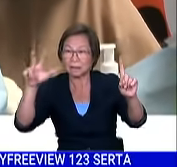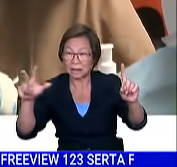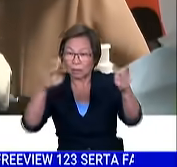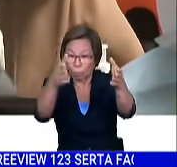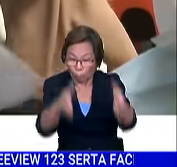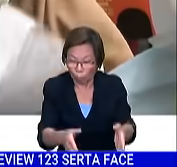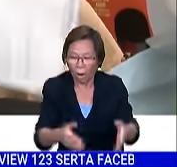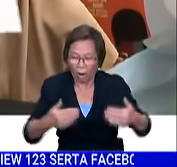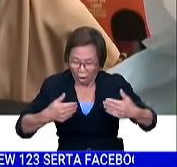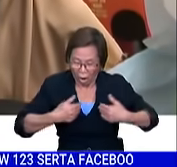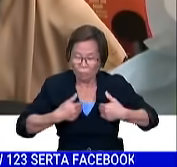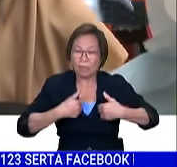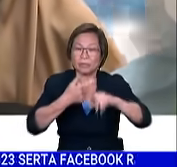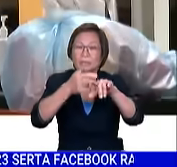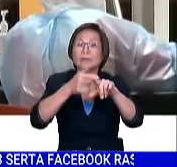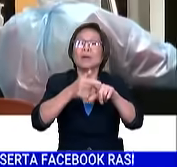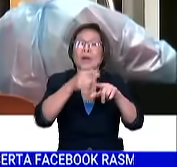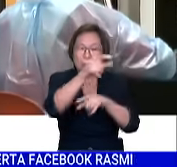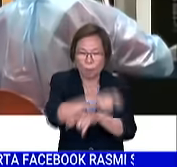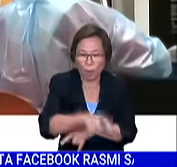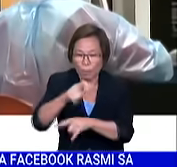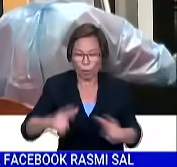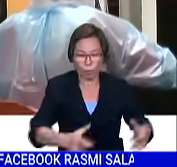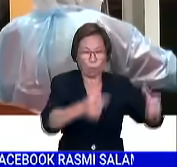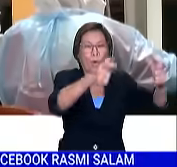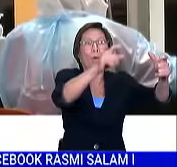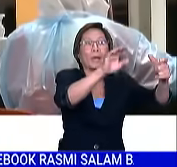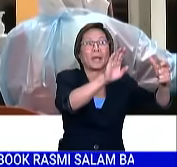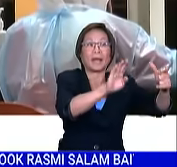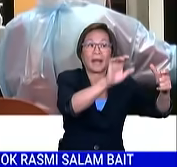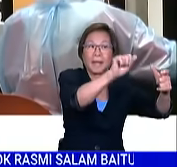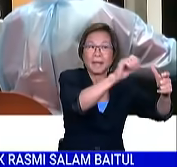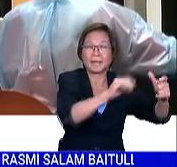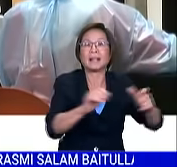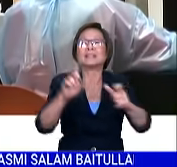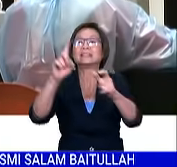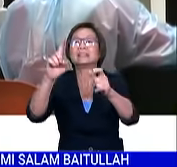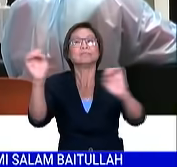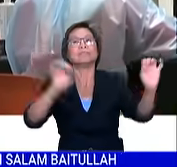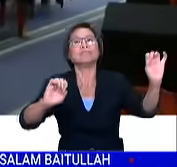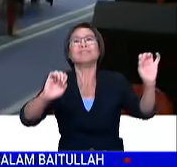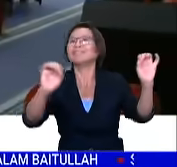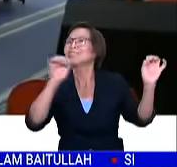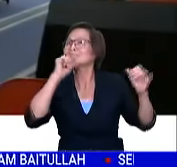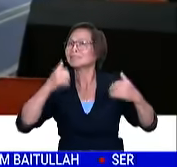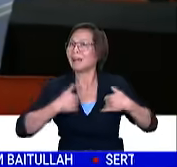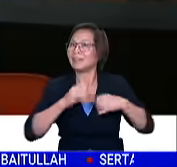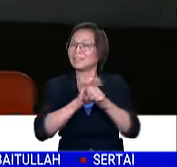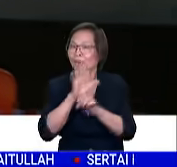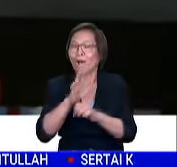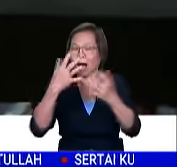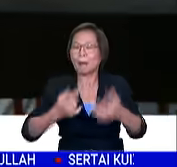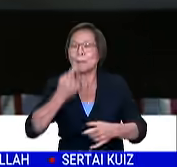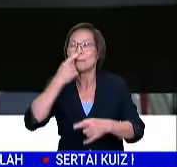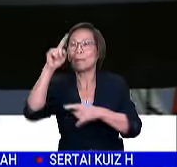1,553 orang terdiri daripada penduduk blok A dan B yang disahkan negatif setelah disaring